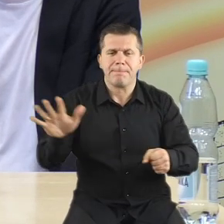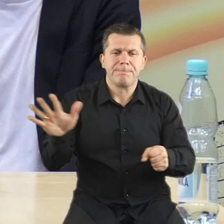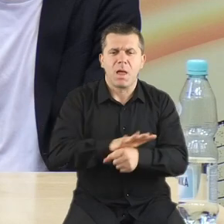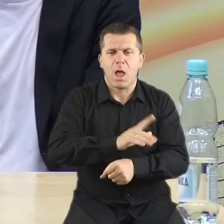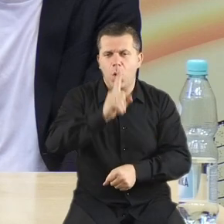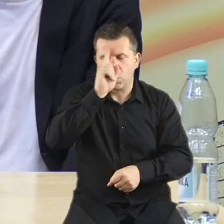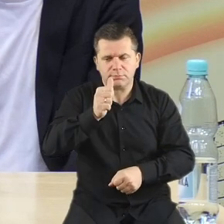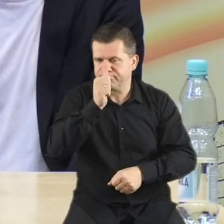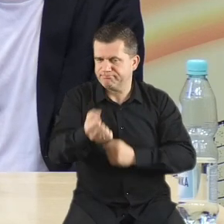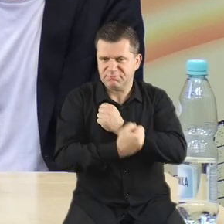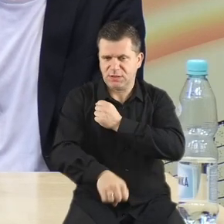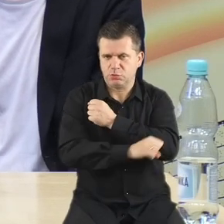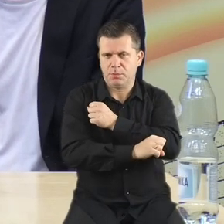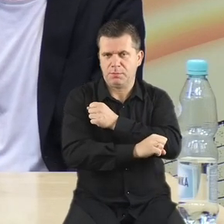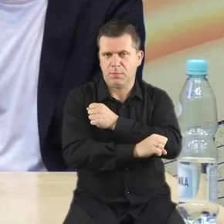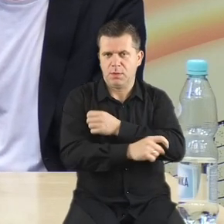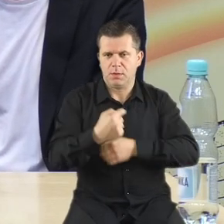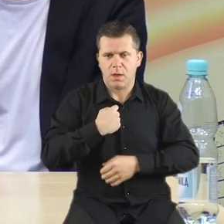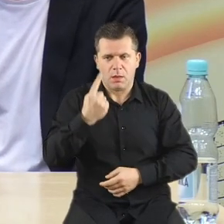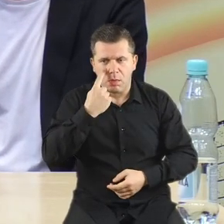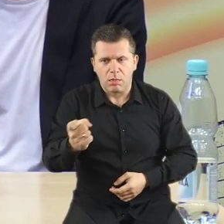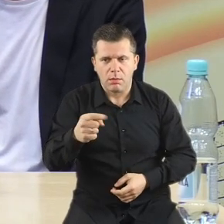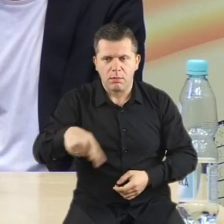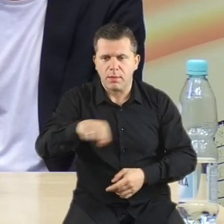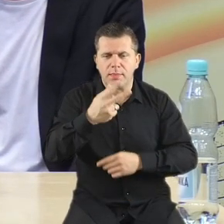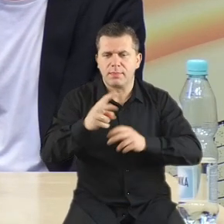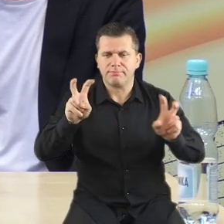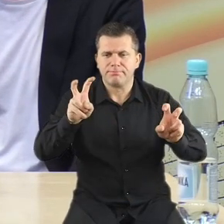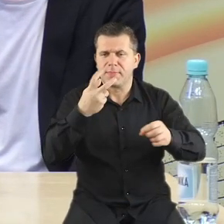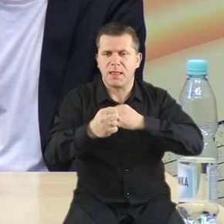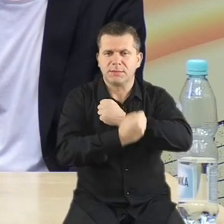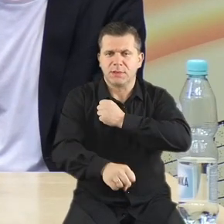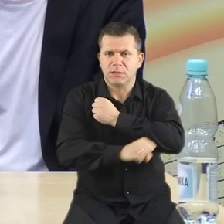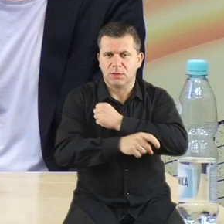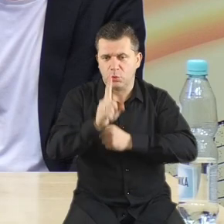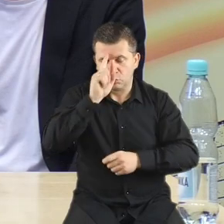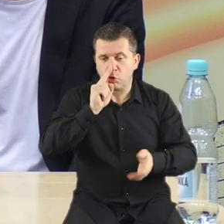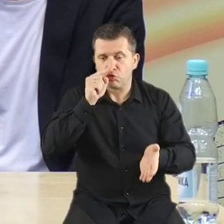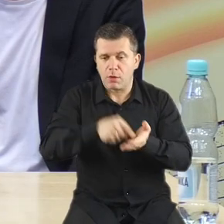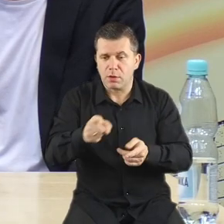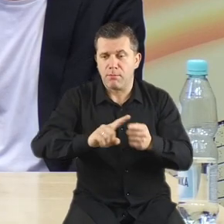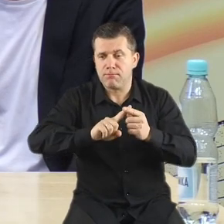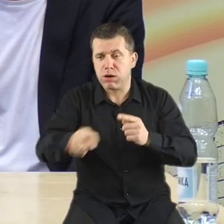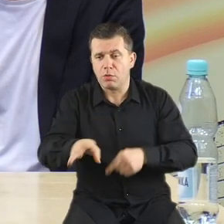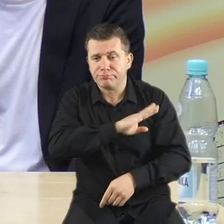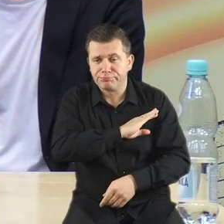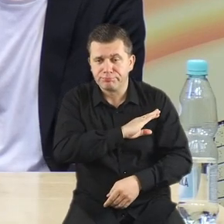ludzi niezastąpionych. My dostrzegamy tę niezastąpioność tych ludzi dopiero po ich